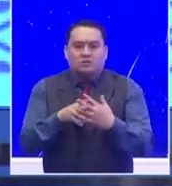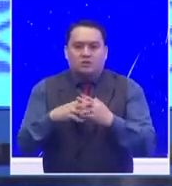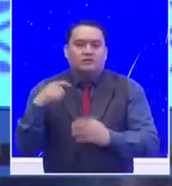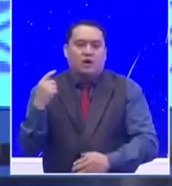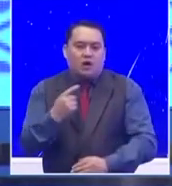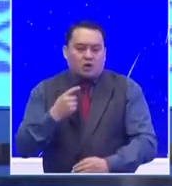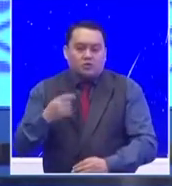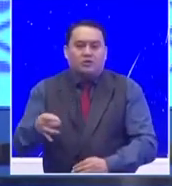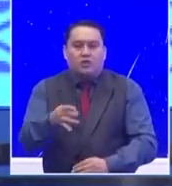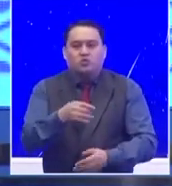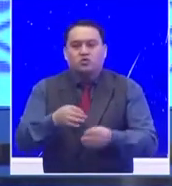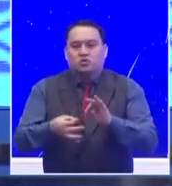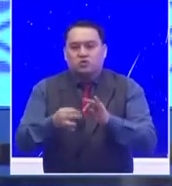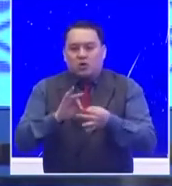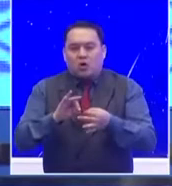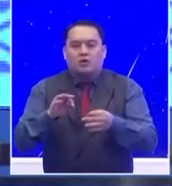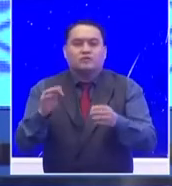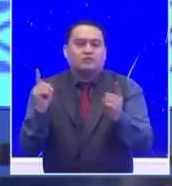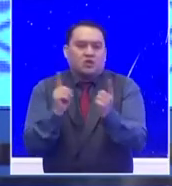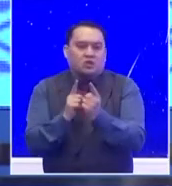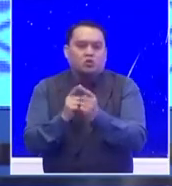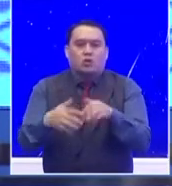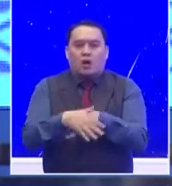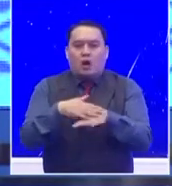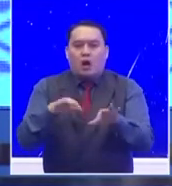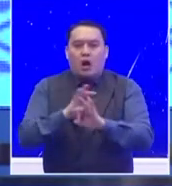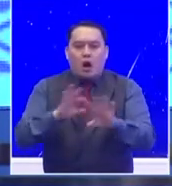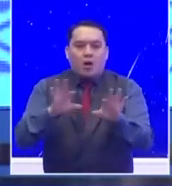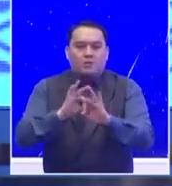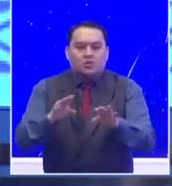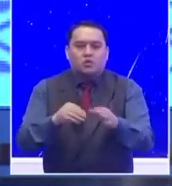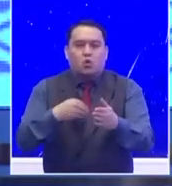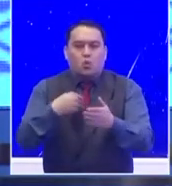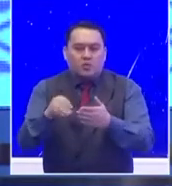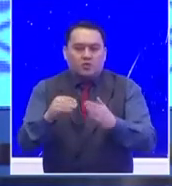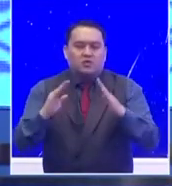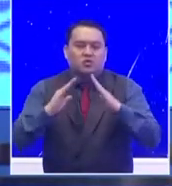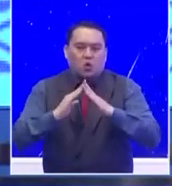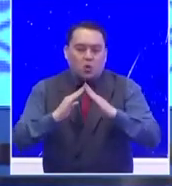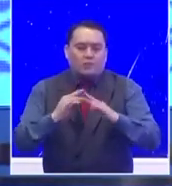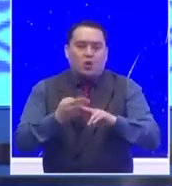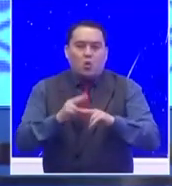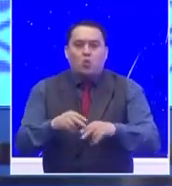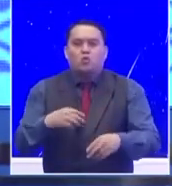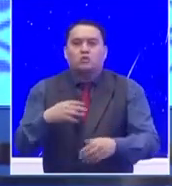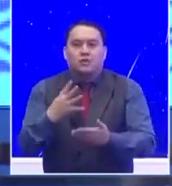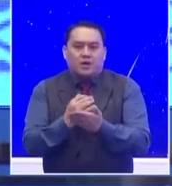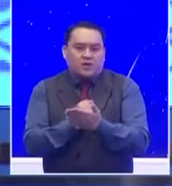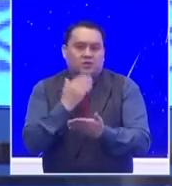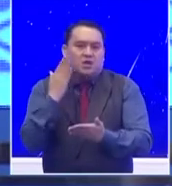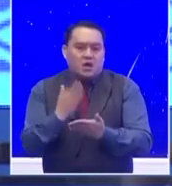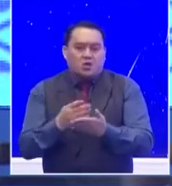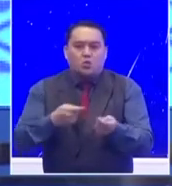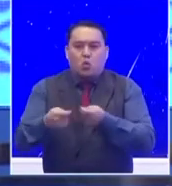агропромышленного района. Необходимо чаще проводить встречи с населением и объяснять программы для приобретения жилья. Потенциал у района есть. Руководство